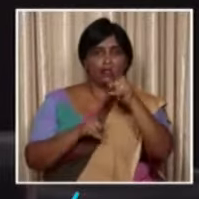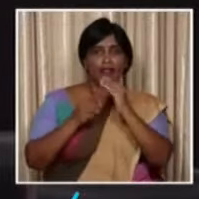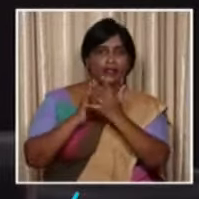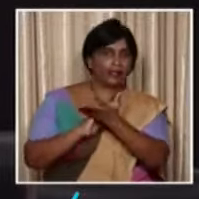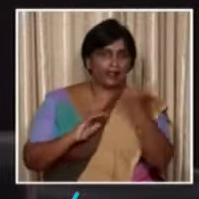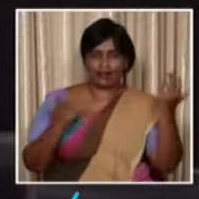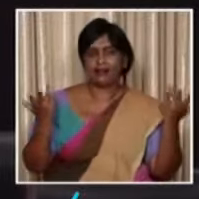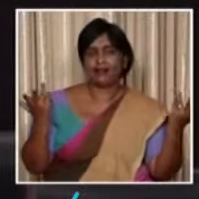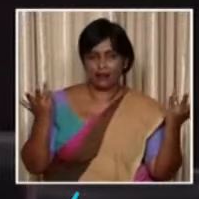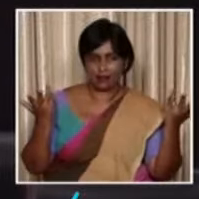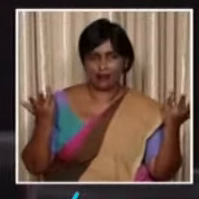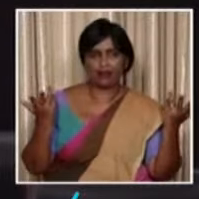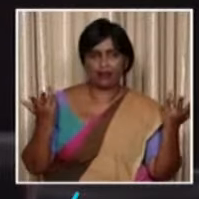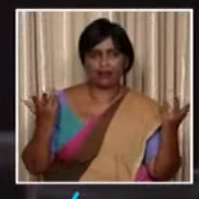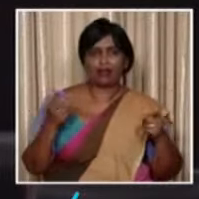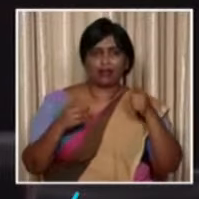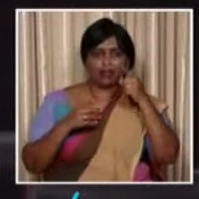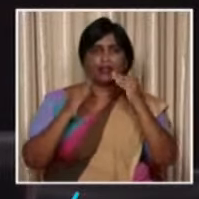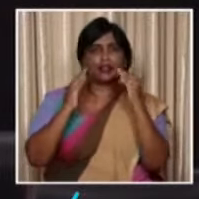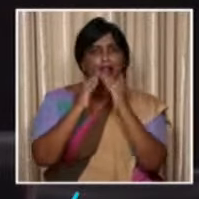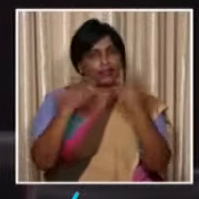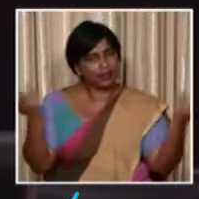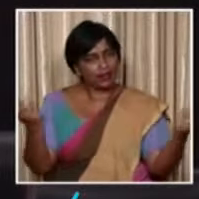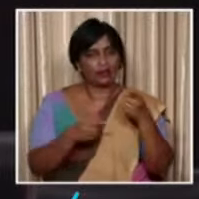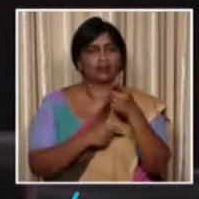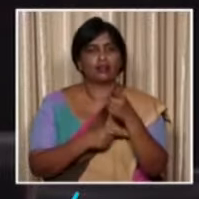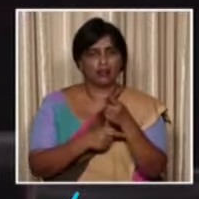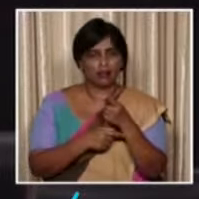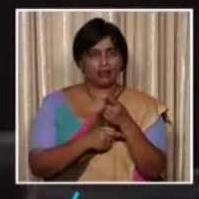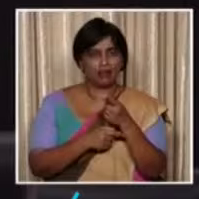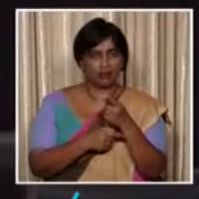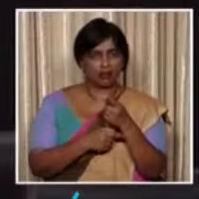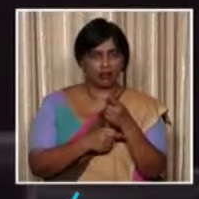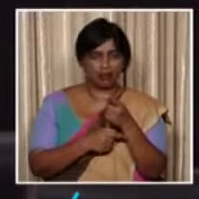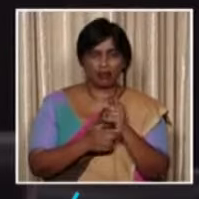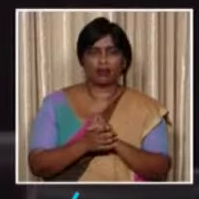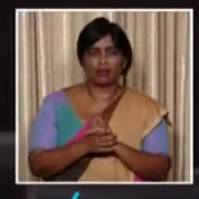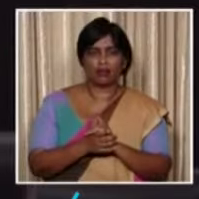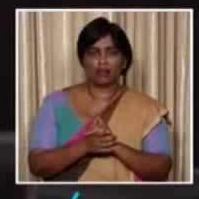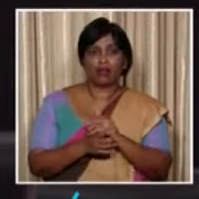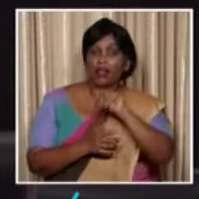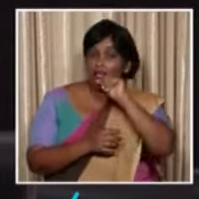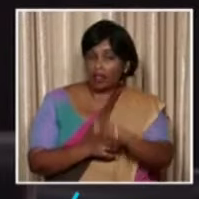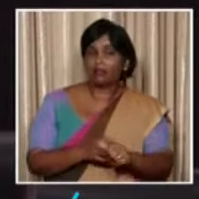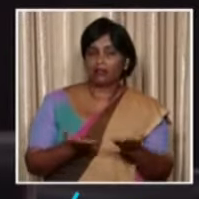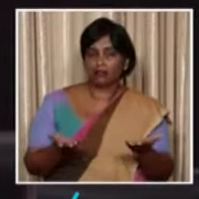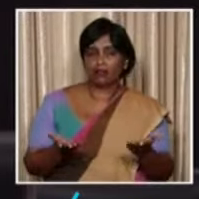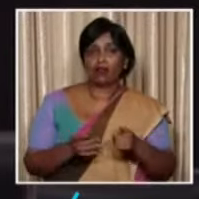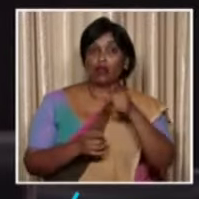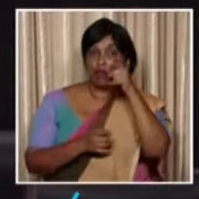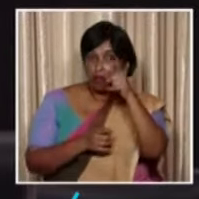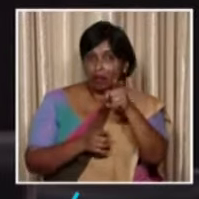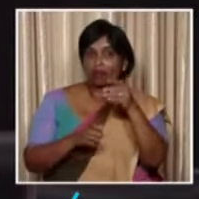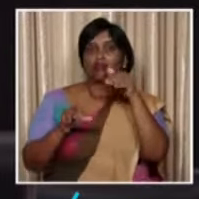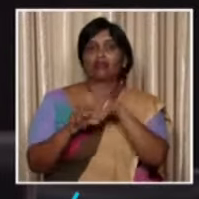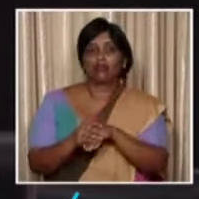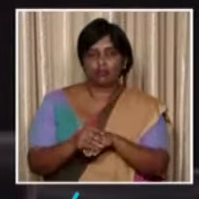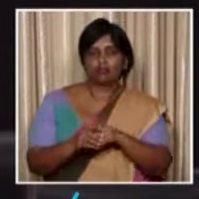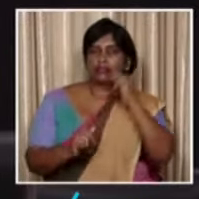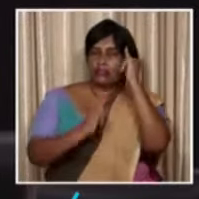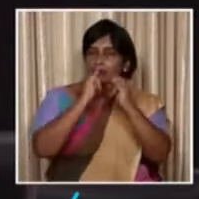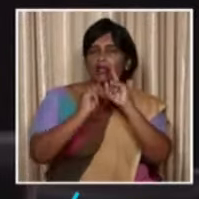නෑ ඔබතුමාට ඉන්න දනකුත් නෑ මේක තමයි යථාර්ථය හැබැයි ඔබතුමාත් මේකේ අහනවා